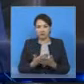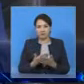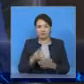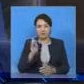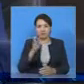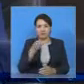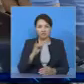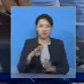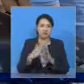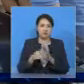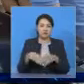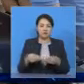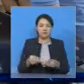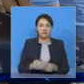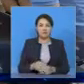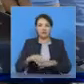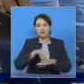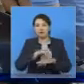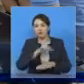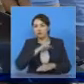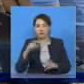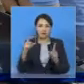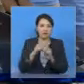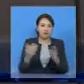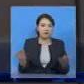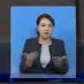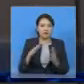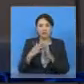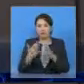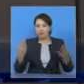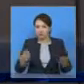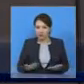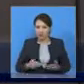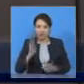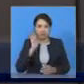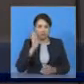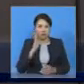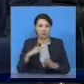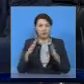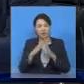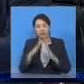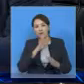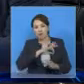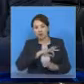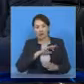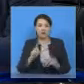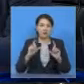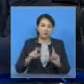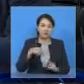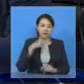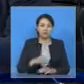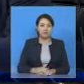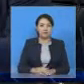Жанспи ауылына бердік. Аудан әкімі өз сөзінде қанша ауыл тұрғынның тіршілік нәрін үйден тұтынып отырғанын да айтып